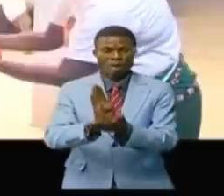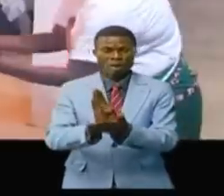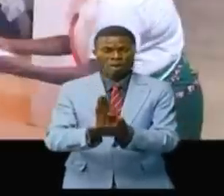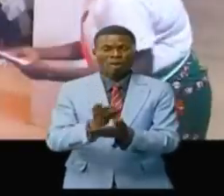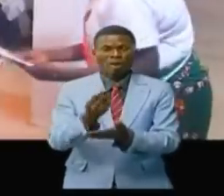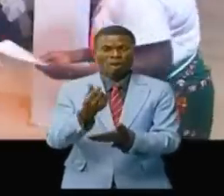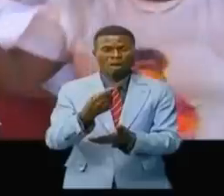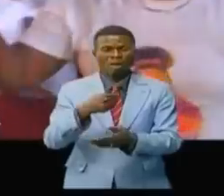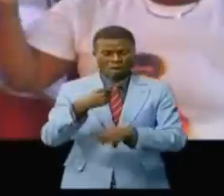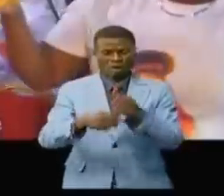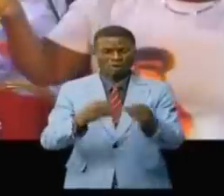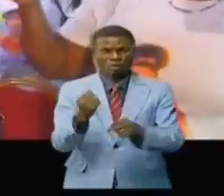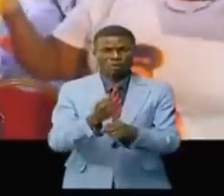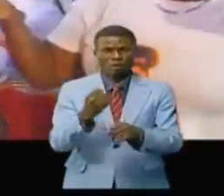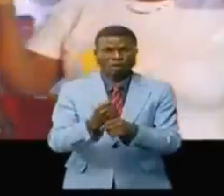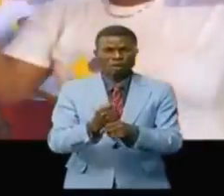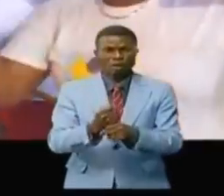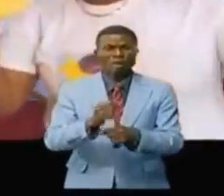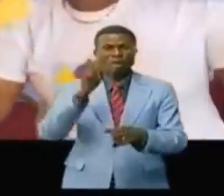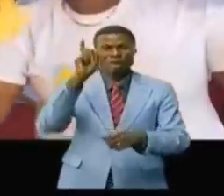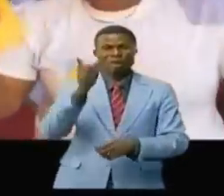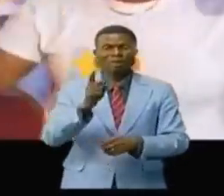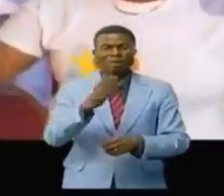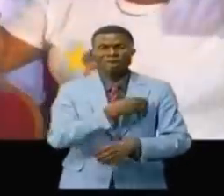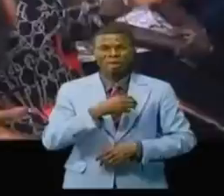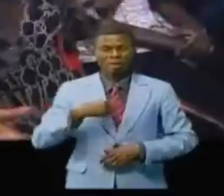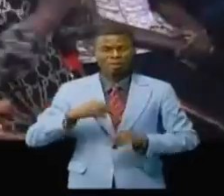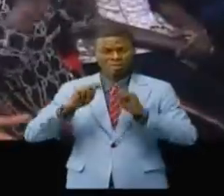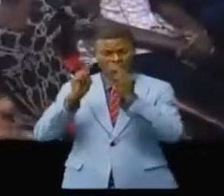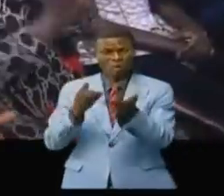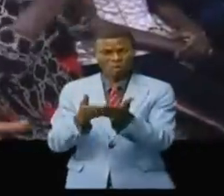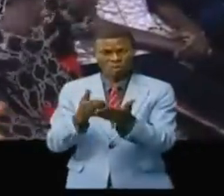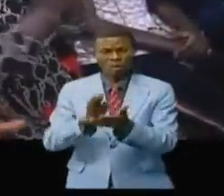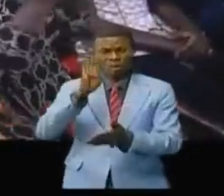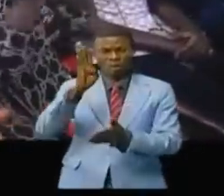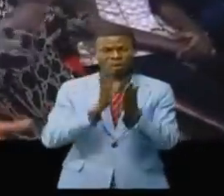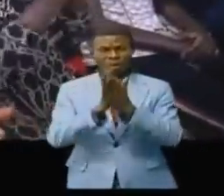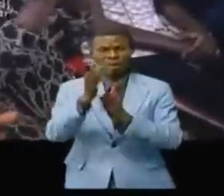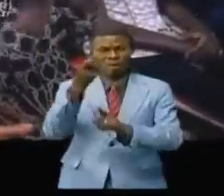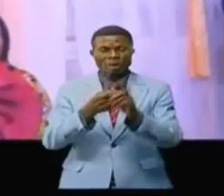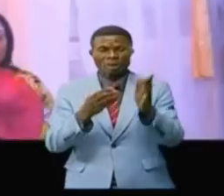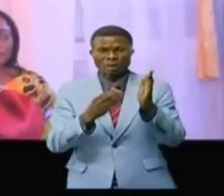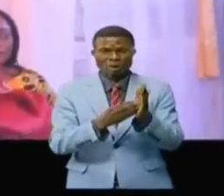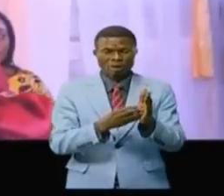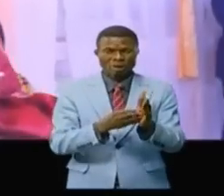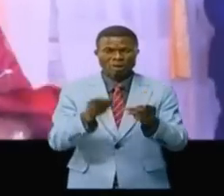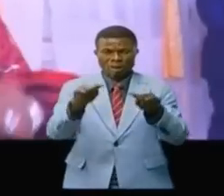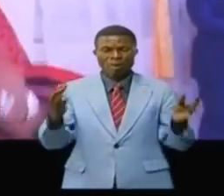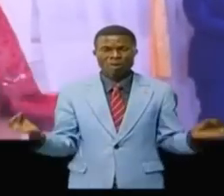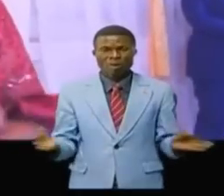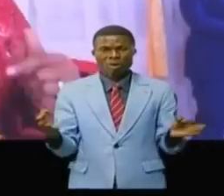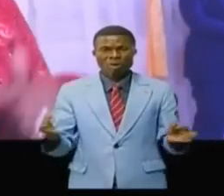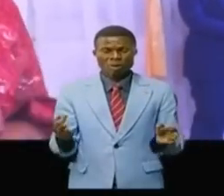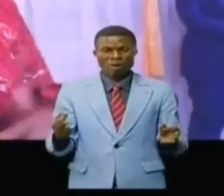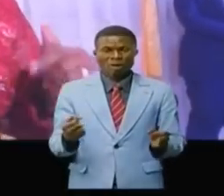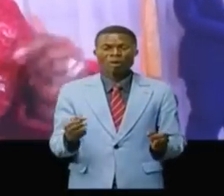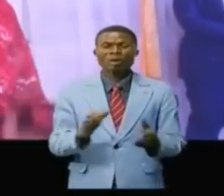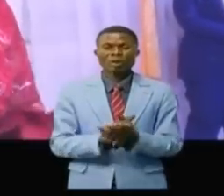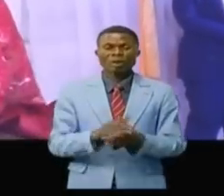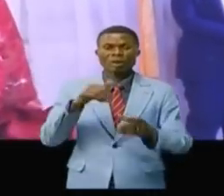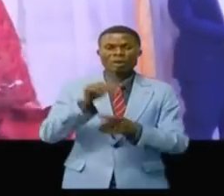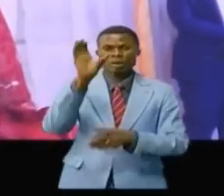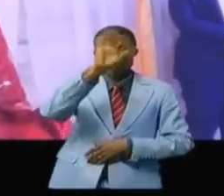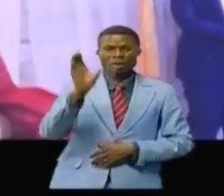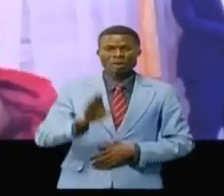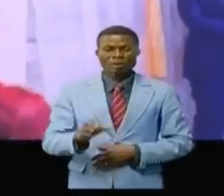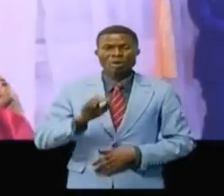de démarrage à une centaine de femmes de sa circonscription ce jeudi 15 septembre à la salle des fêtes de la Conforta dans la commune